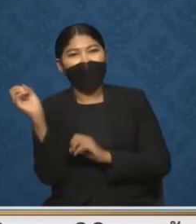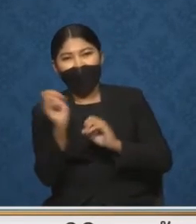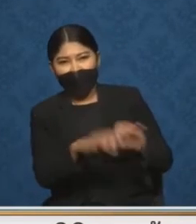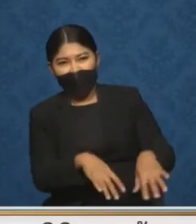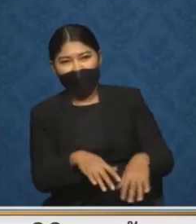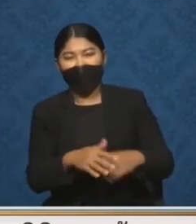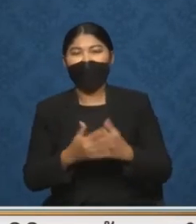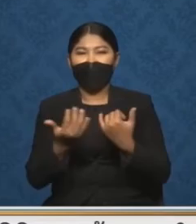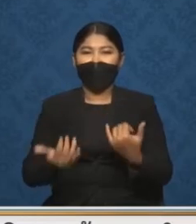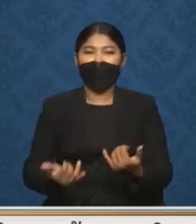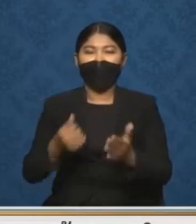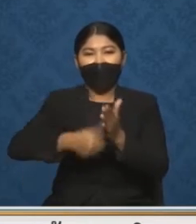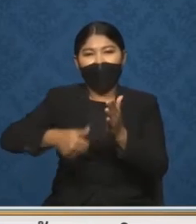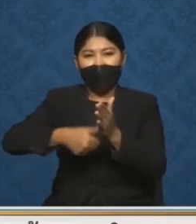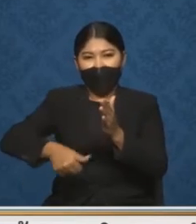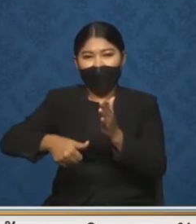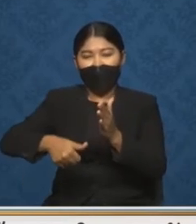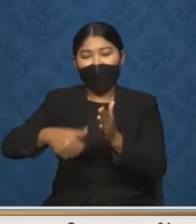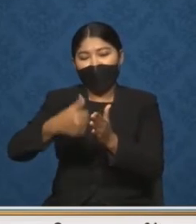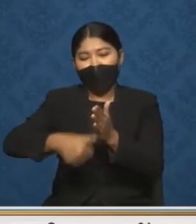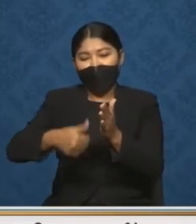อบการบางส่นได้รผประโยชน์แต่ข ISS